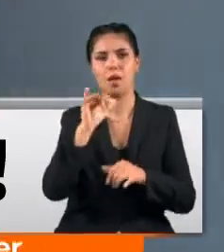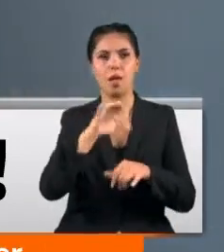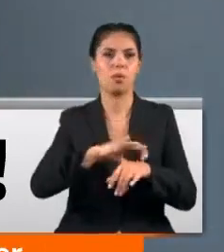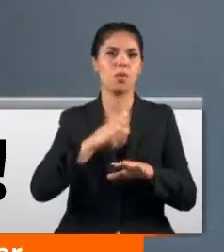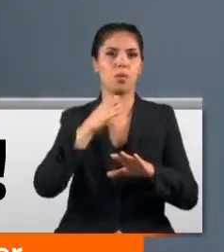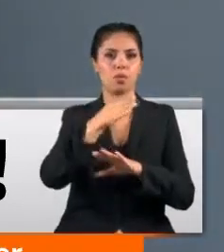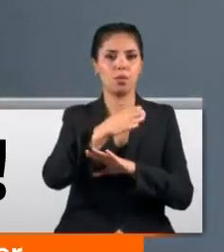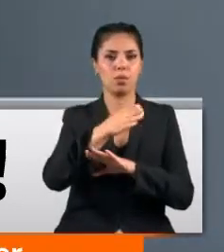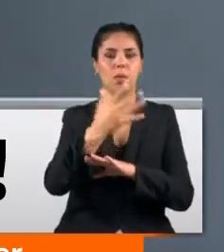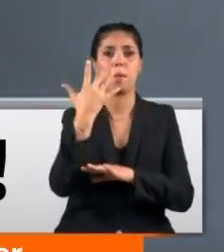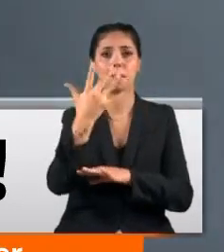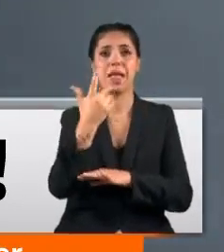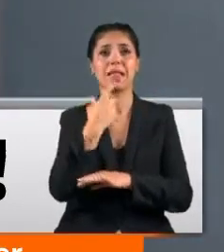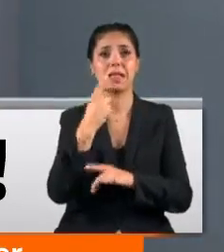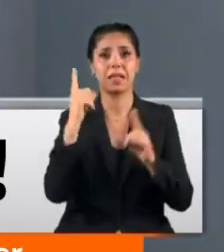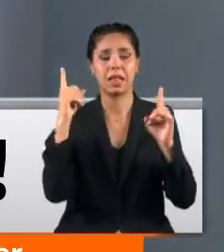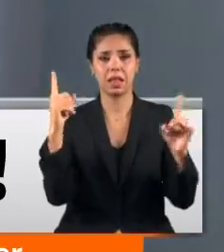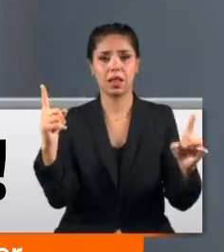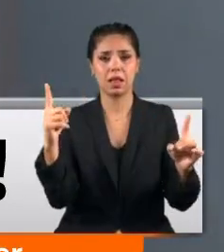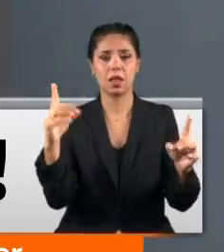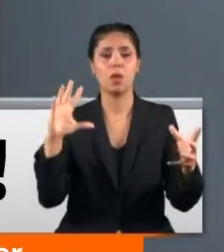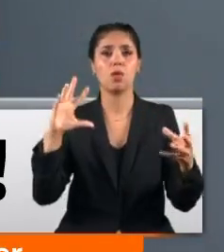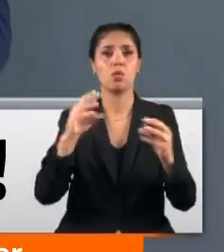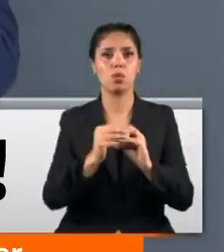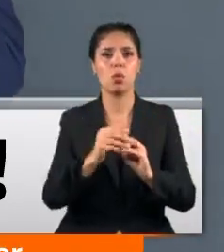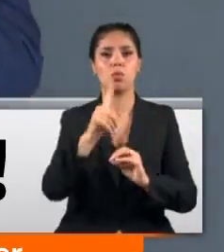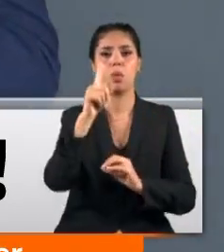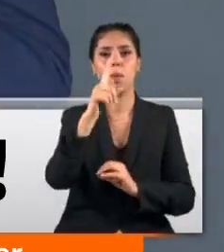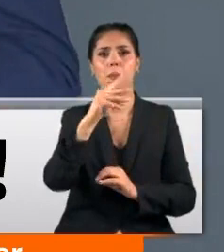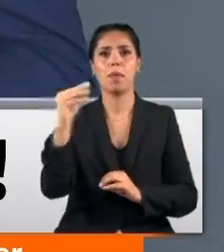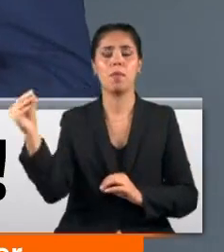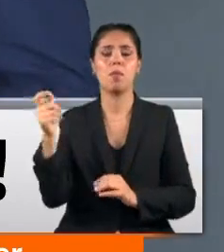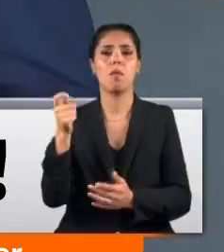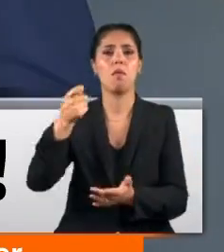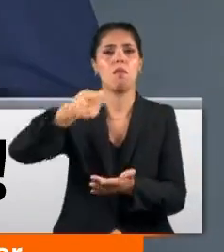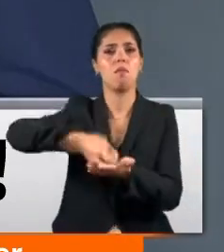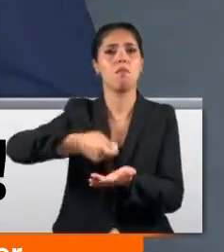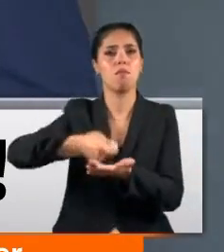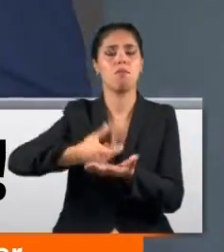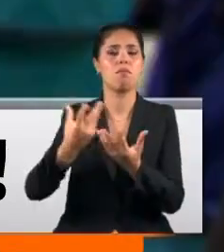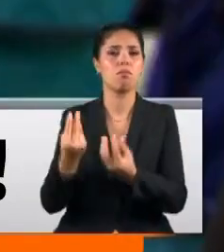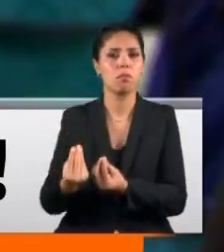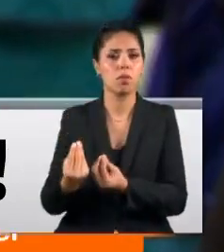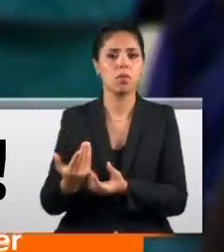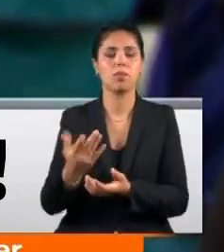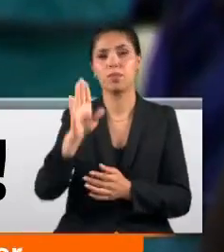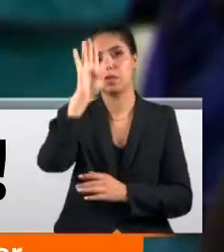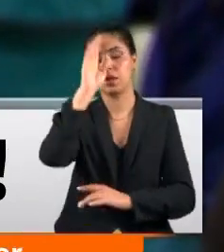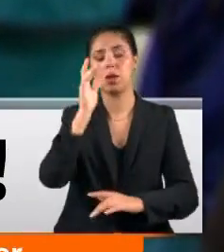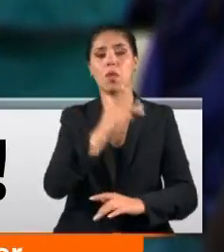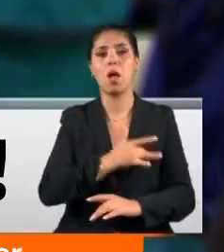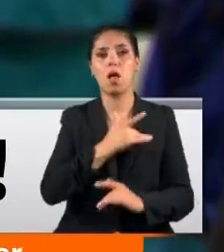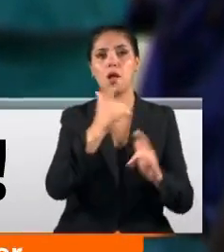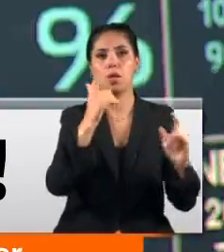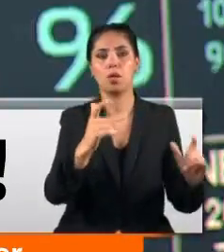süreç içerisinde 5 yılda iddiaya göre yaklaşık 1 milyon lira aynı doktorun cebine gitti. İstanbul Anadolu